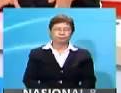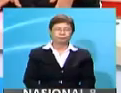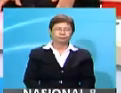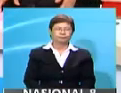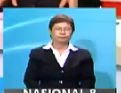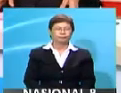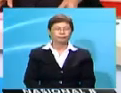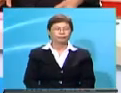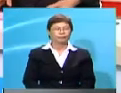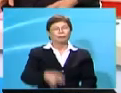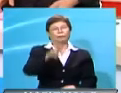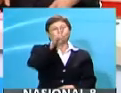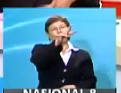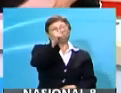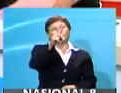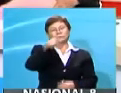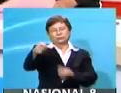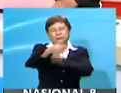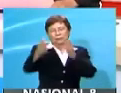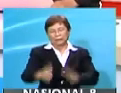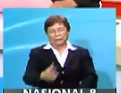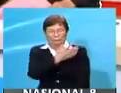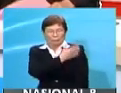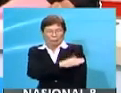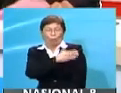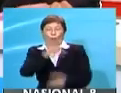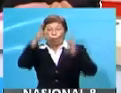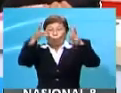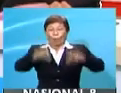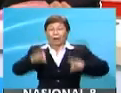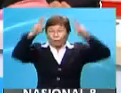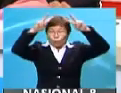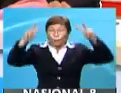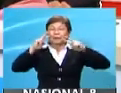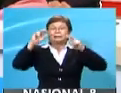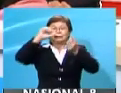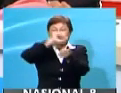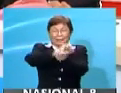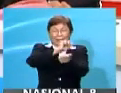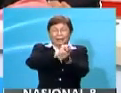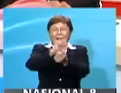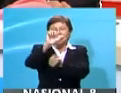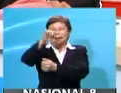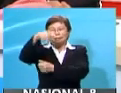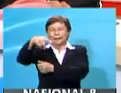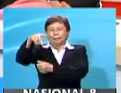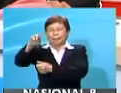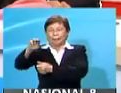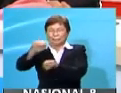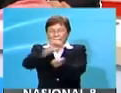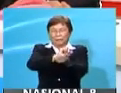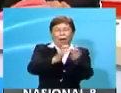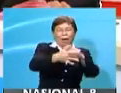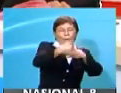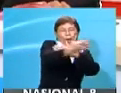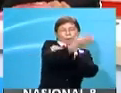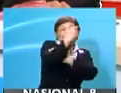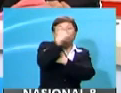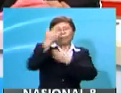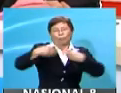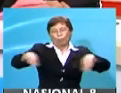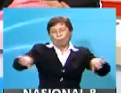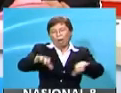elps 21 nelayan asing warga Vietnam ditahan agensi penguatkuasaan maritim Malaysia apmm awal pagi tadi kerana